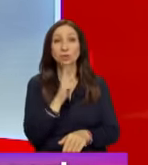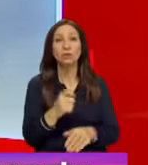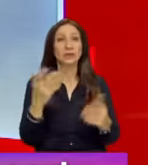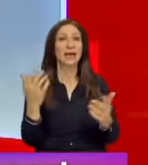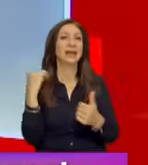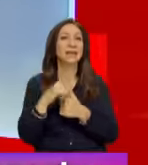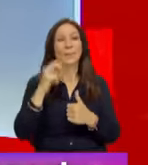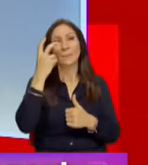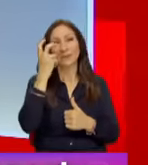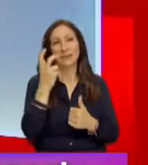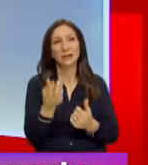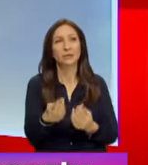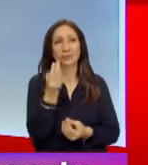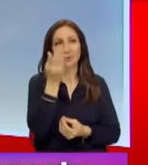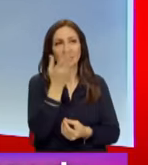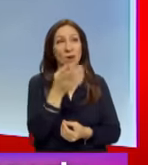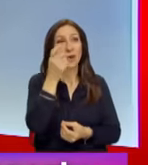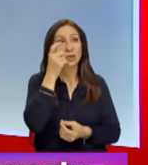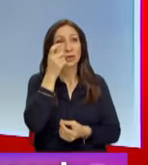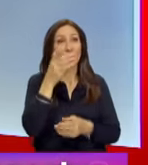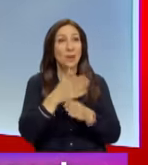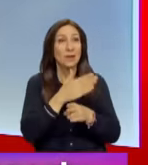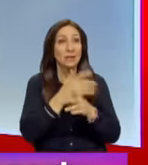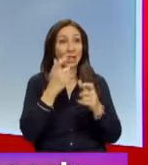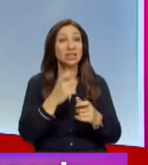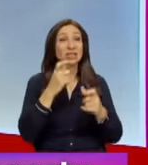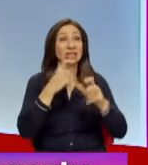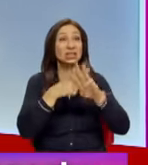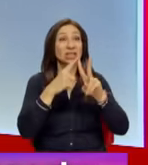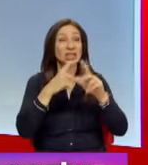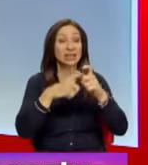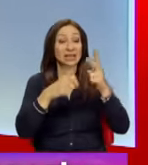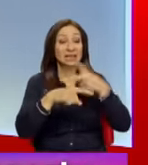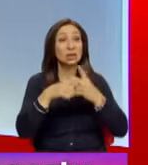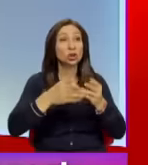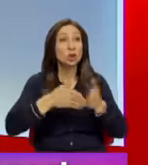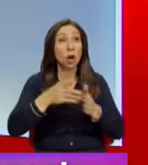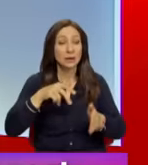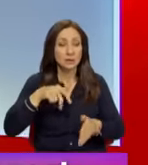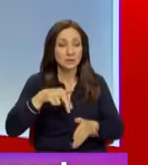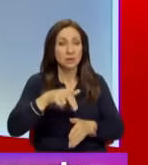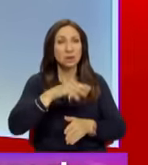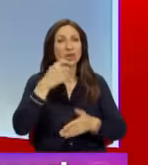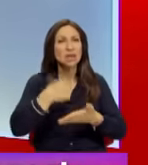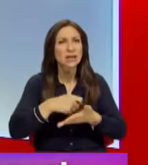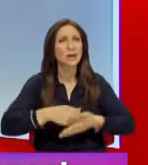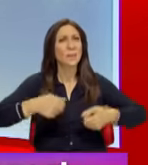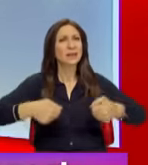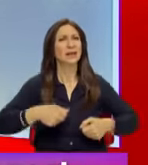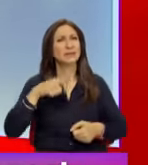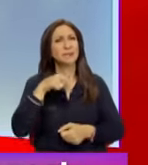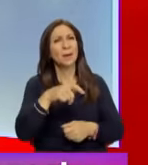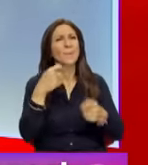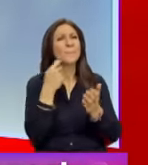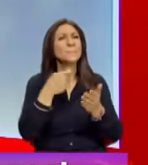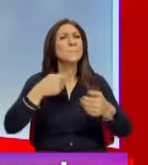yine Manisa'da karşılık buldu. Özgür Özel'in memleketinde Cengiz Ergün sokağa çıktığında, çarşı pazara çıktığında,